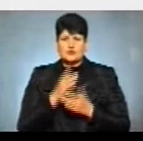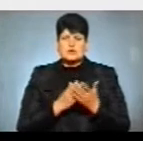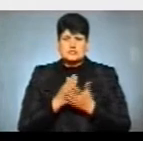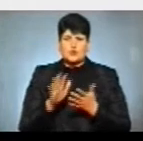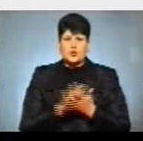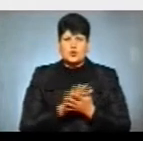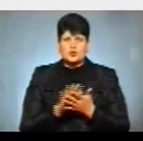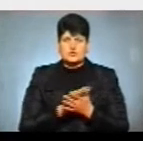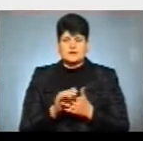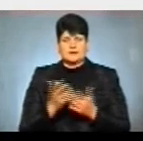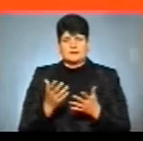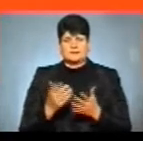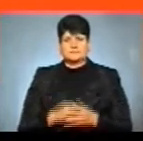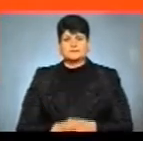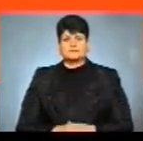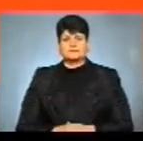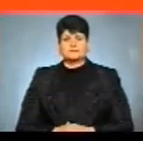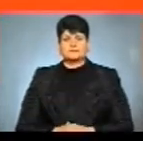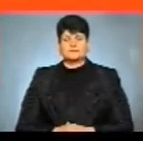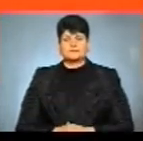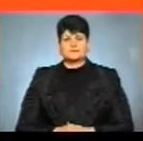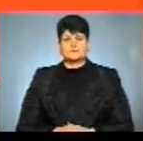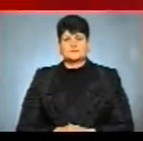і розчистити поле для нового.